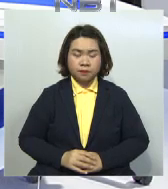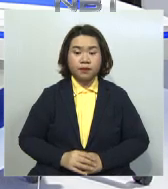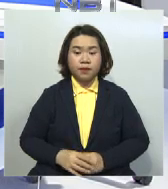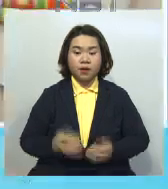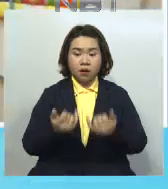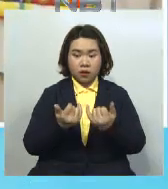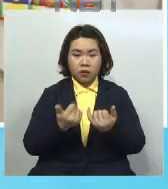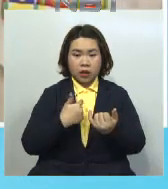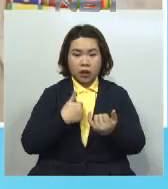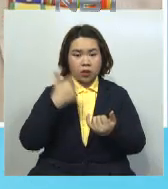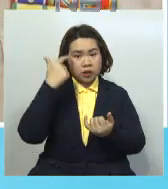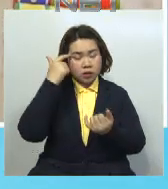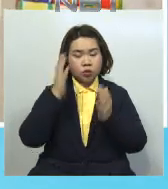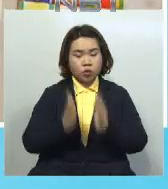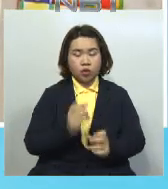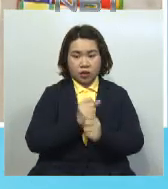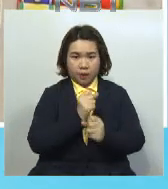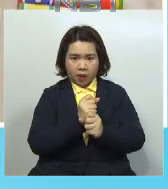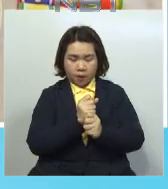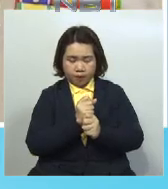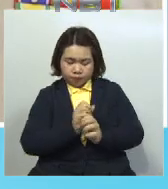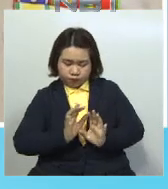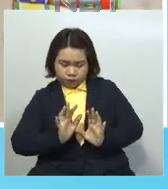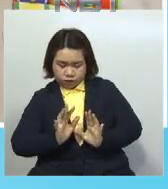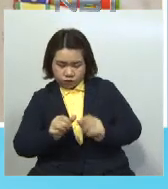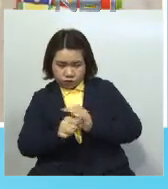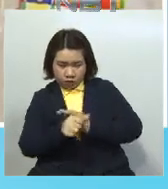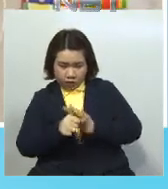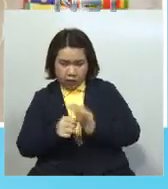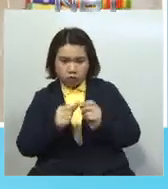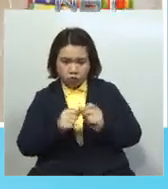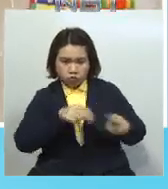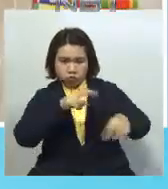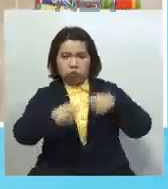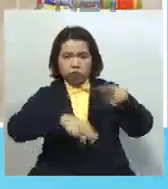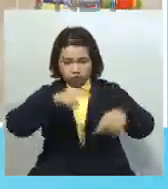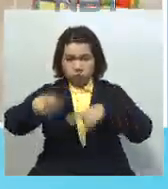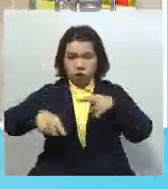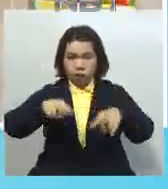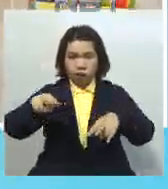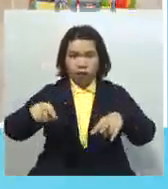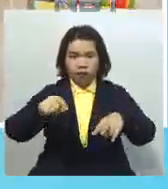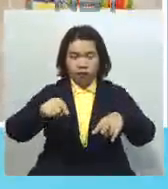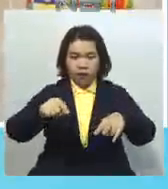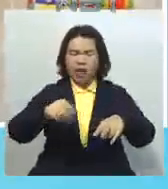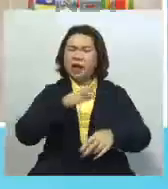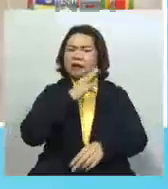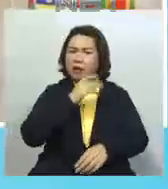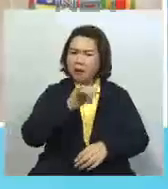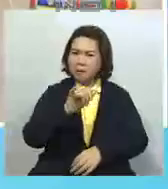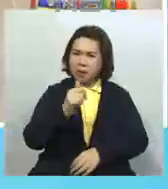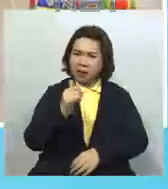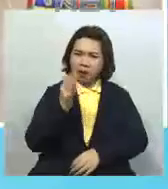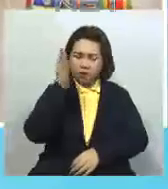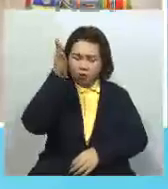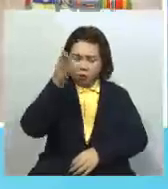ขณะนี้เราวางกำลังนะครับซุ่มดักซุ่มดูแลในพื้นที่ที่เสี่ยงต่อการที่